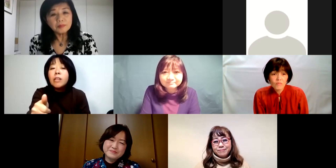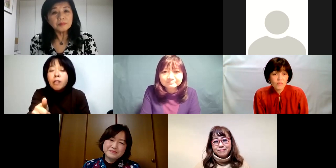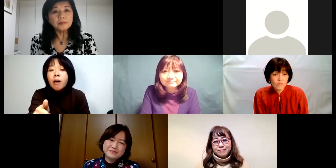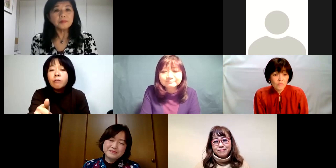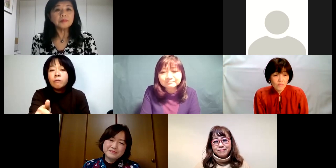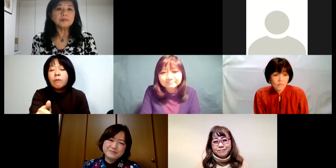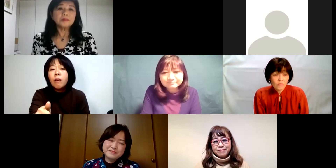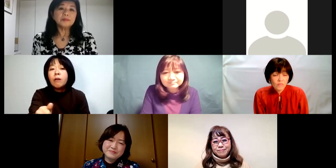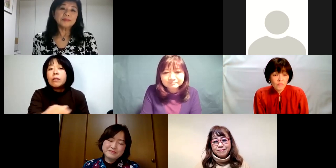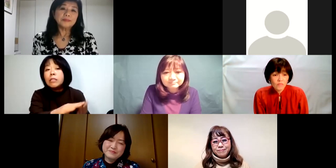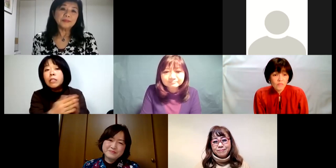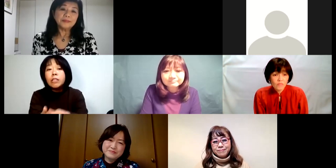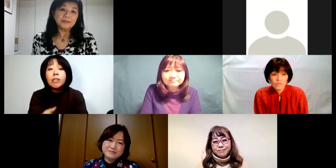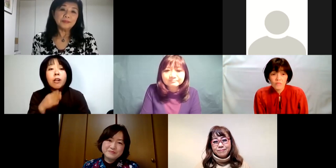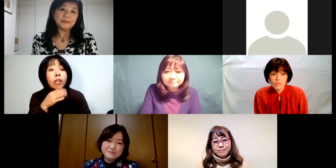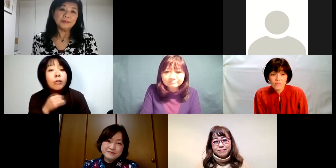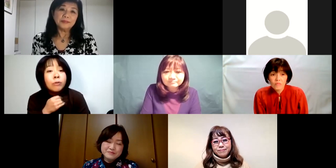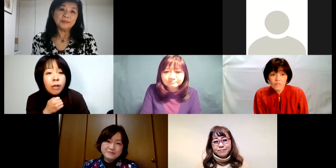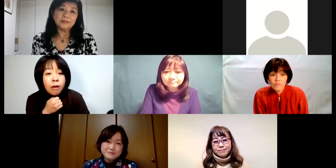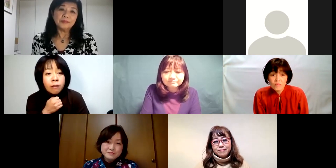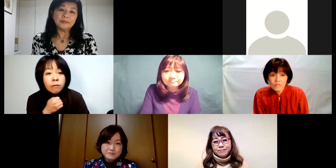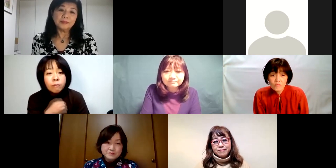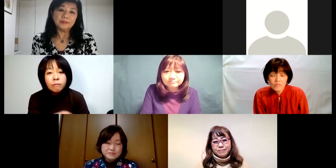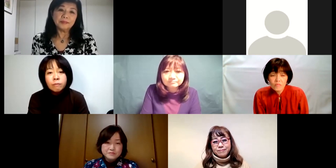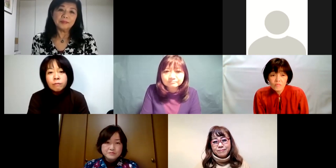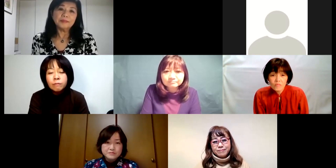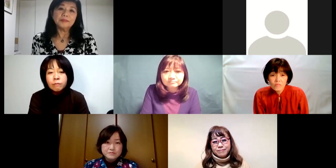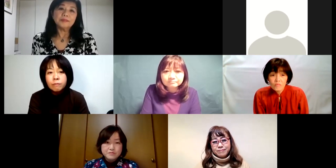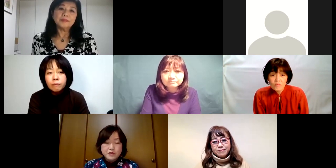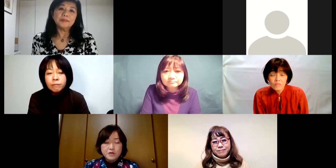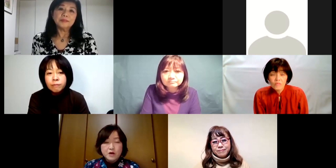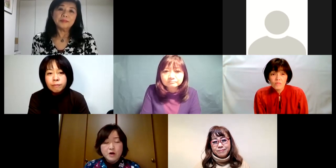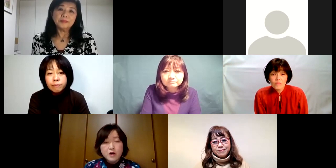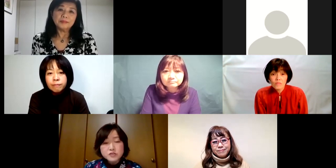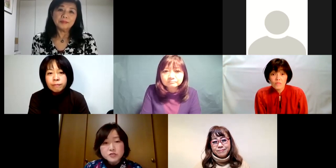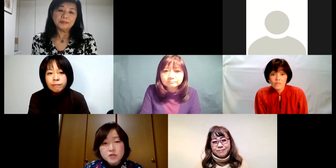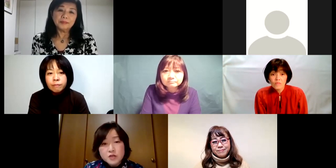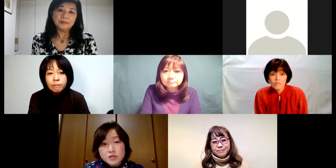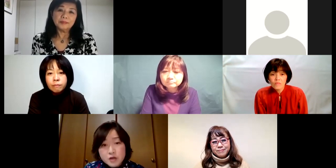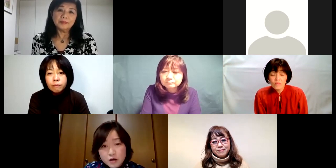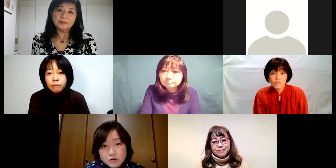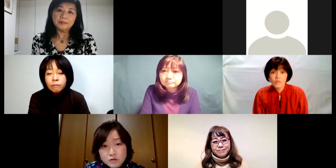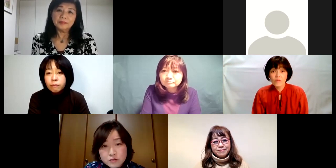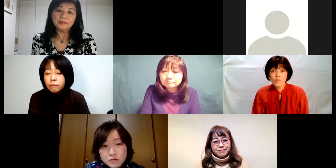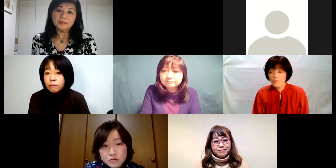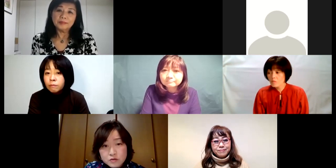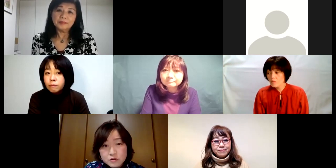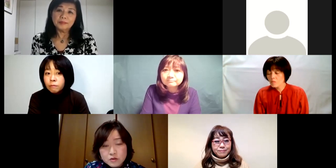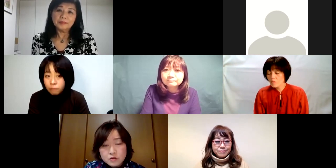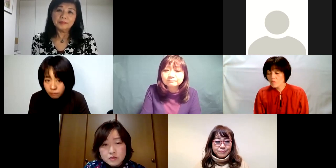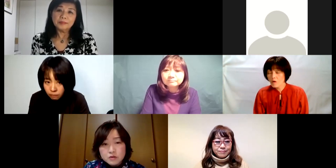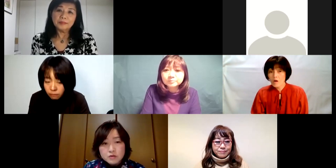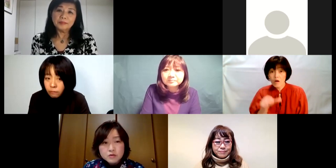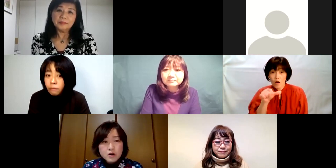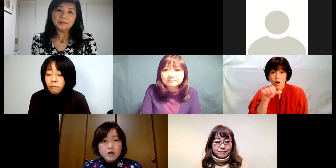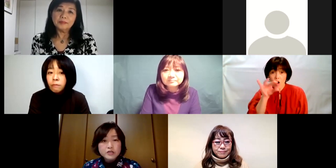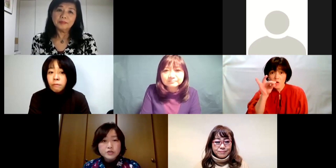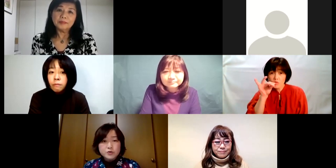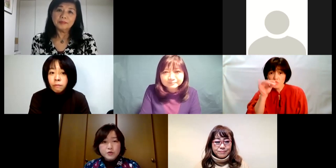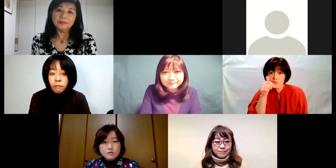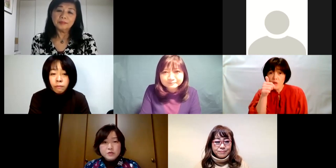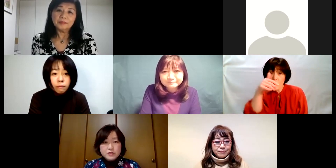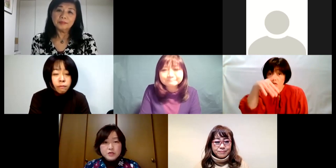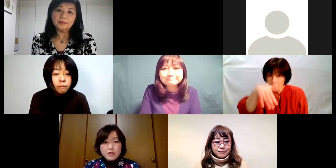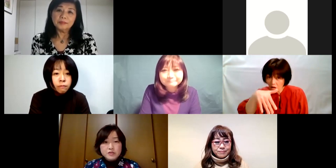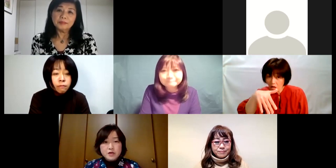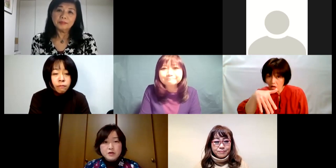厚種さん、生きてたらいくつや？ 厚種さん？会長